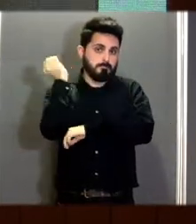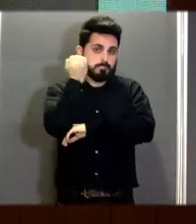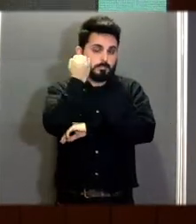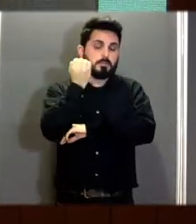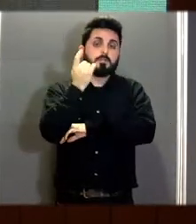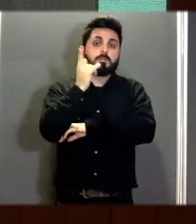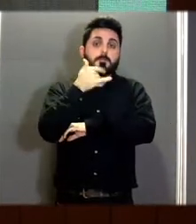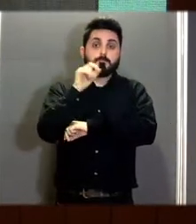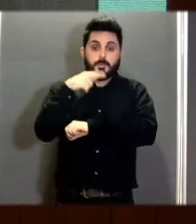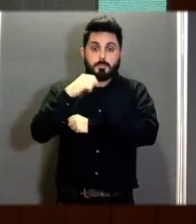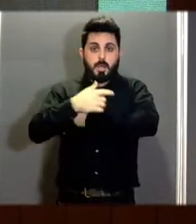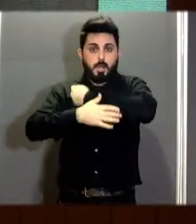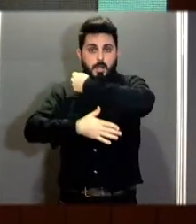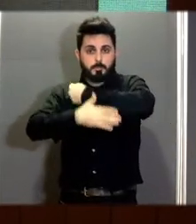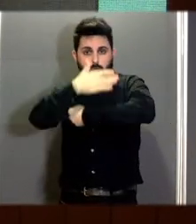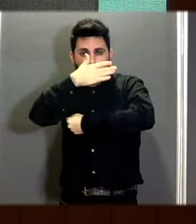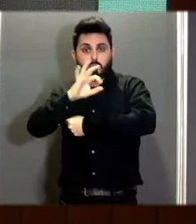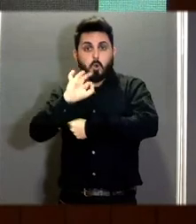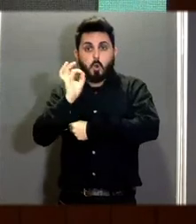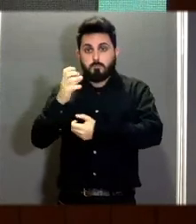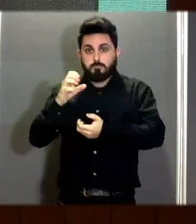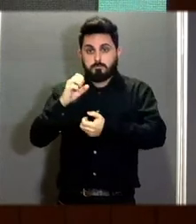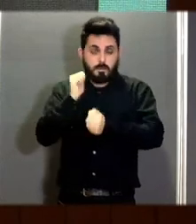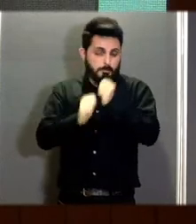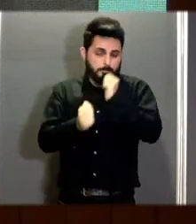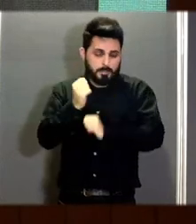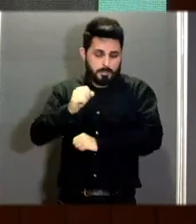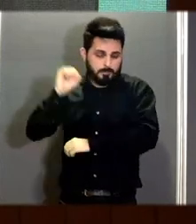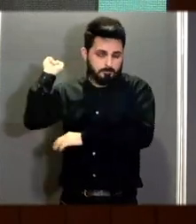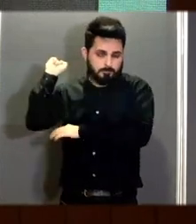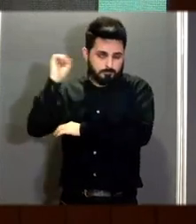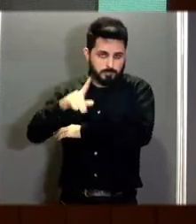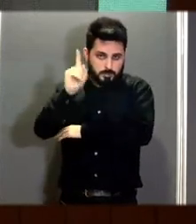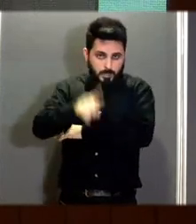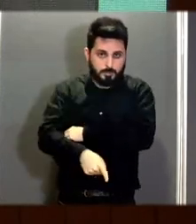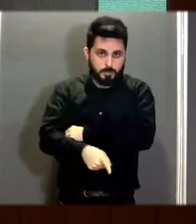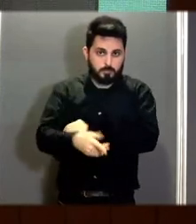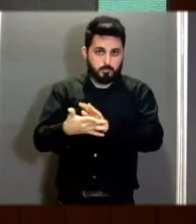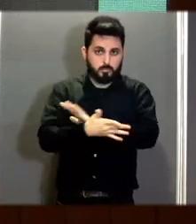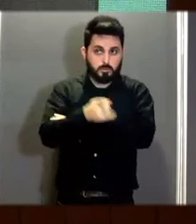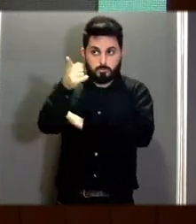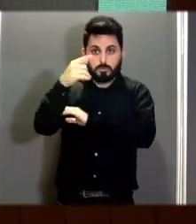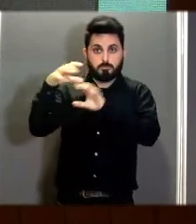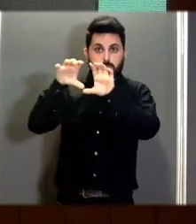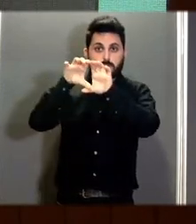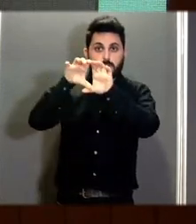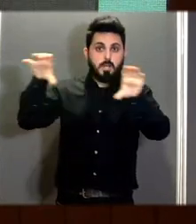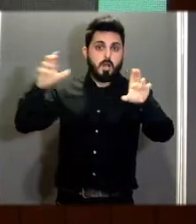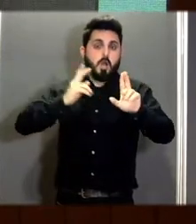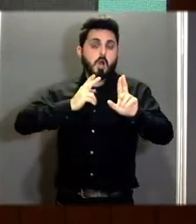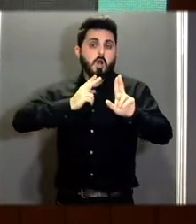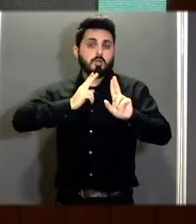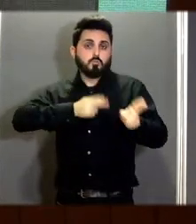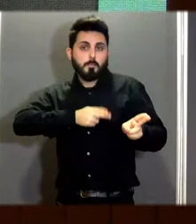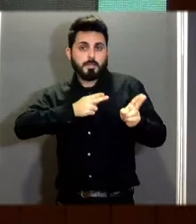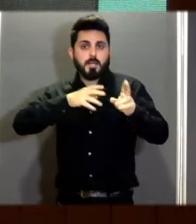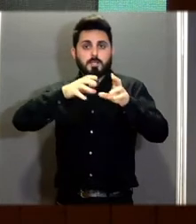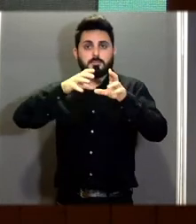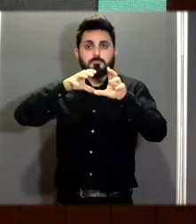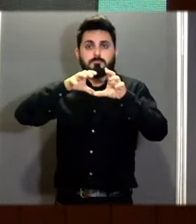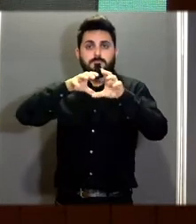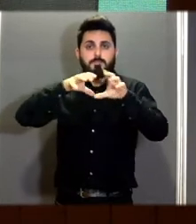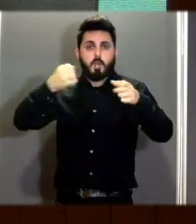i amb pedres fins i tot contra els opressors que anaven amb furgones i anaven amb escopetes. Aquells